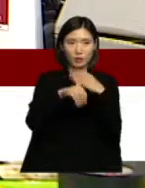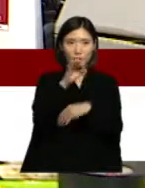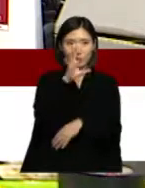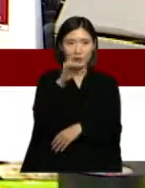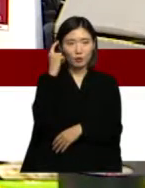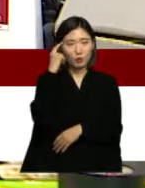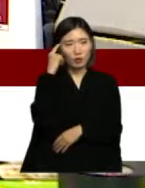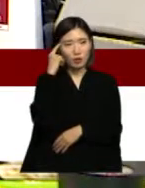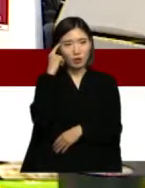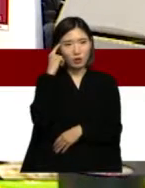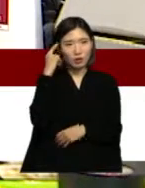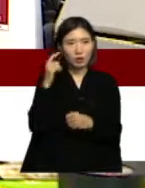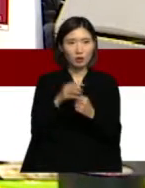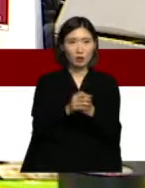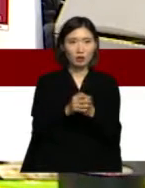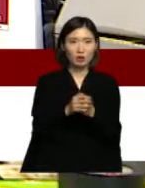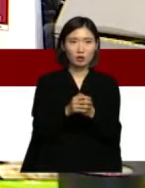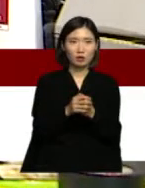왜요?